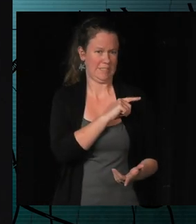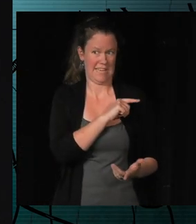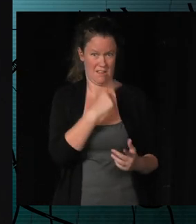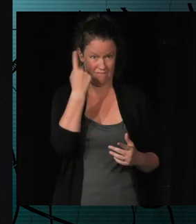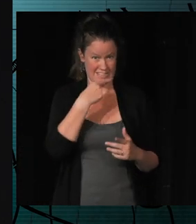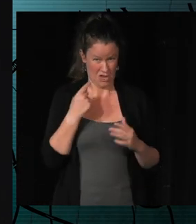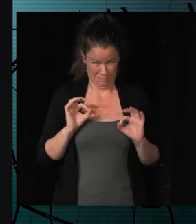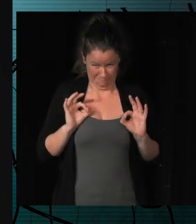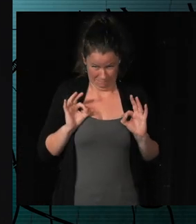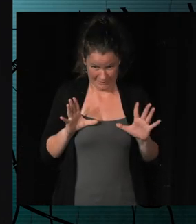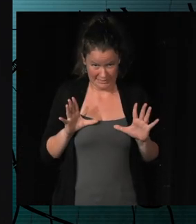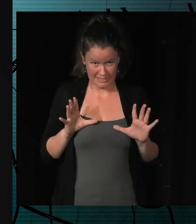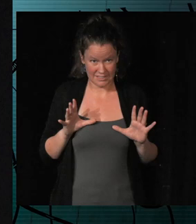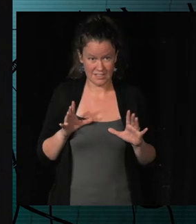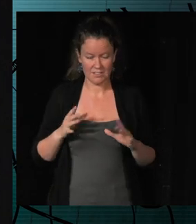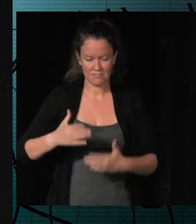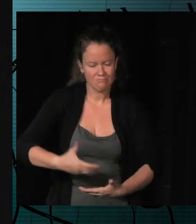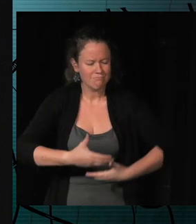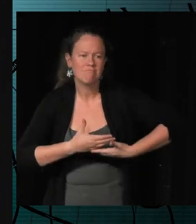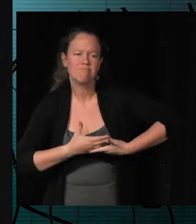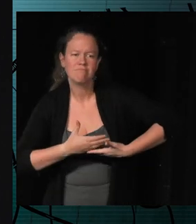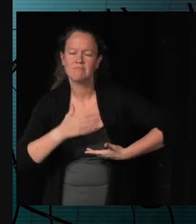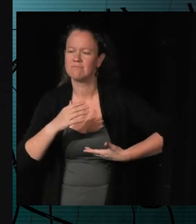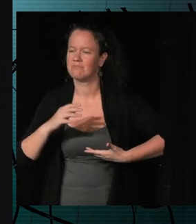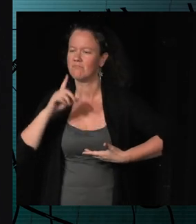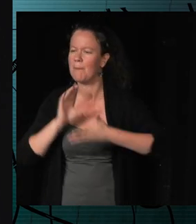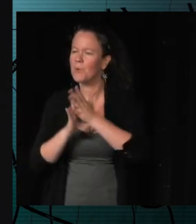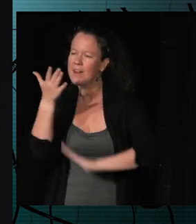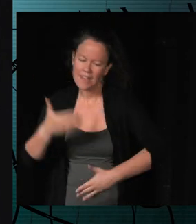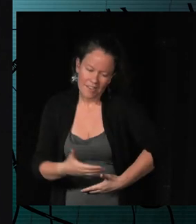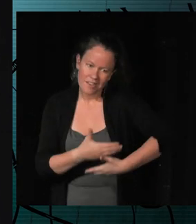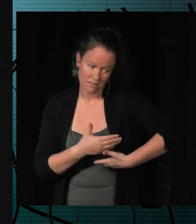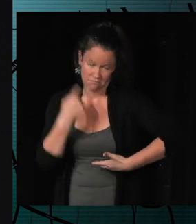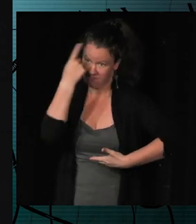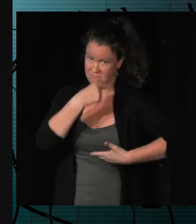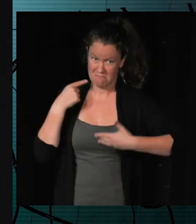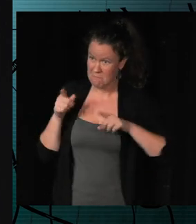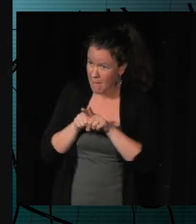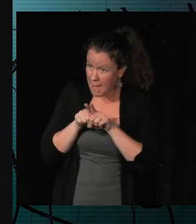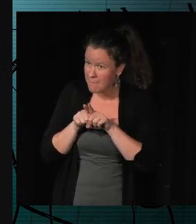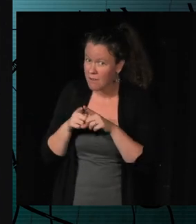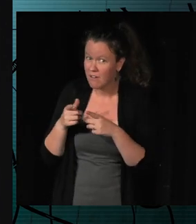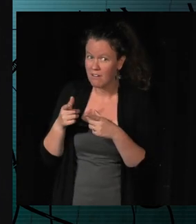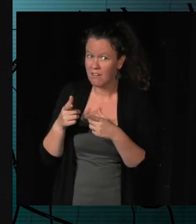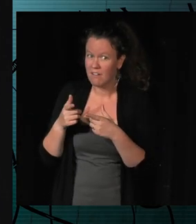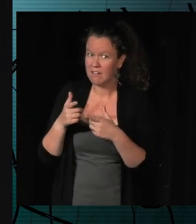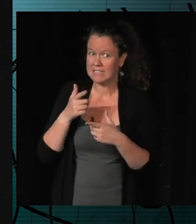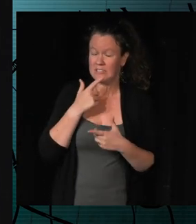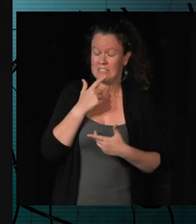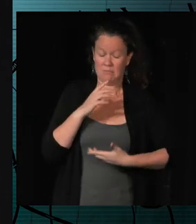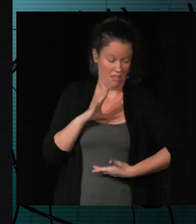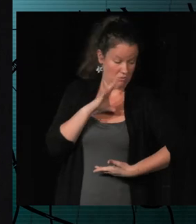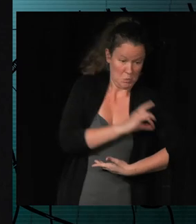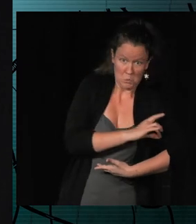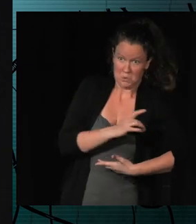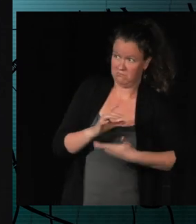quoi mais il est censéêtre 30 ans avant quoi on dirait qu'il a la même tête ça j'ai jamais compris donc comme elle le tousse si ça se trouve elle l'a rendu immortel ou j'en sais rien mais c'est pas du tout